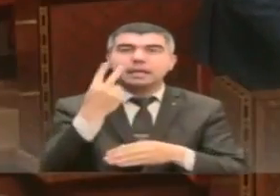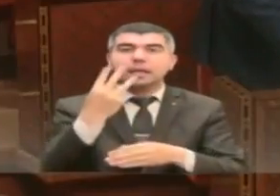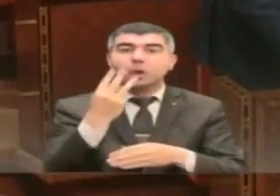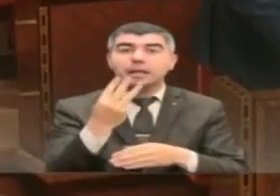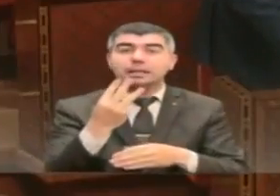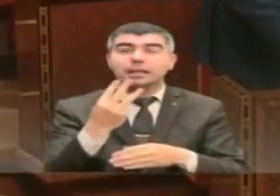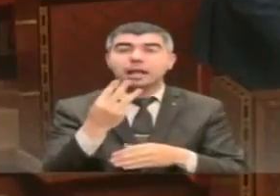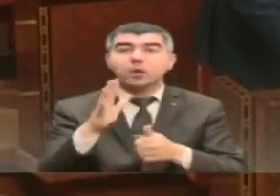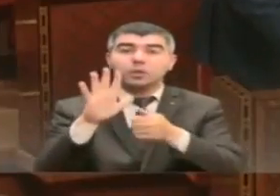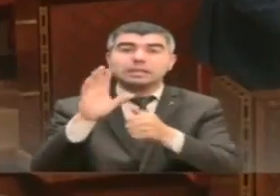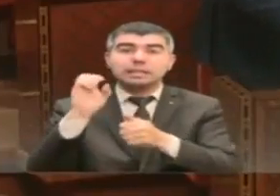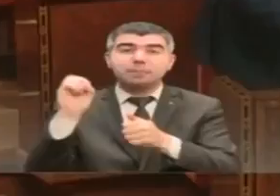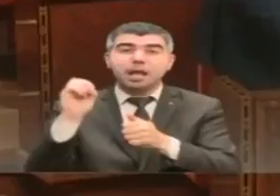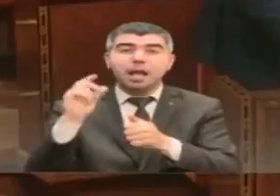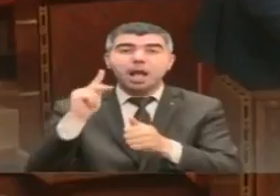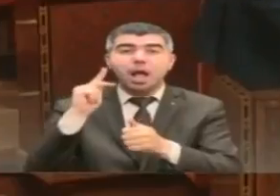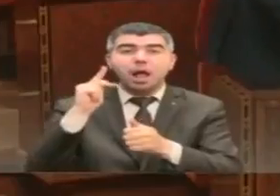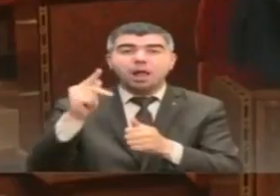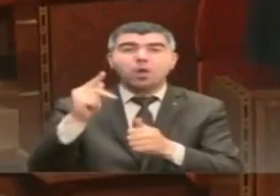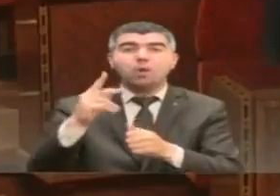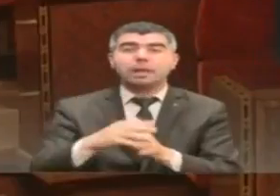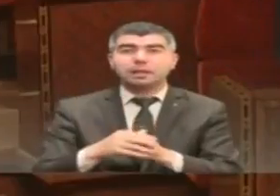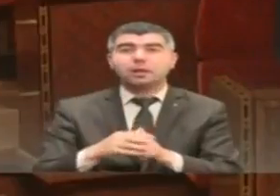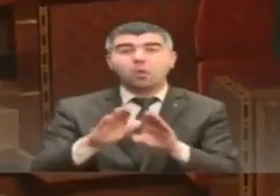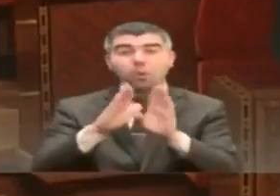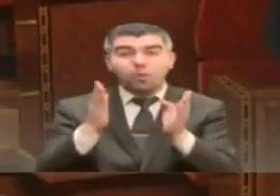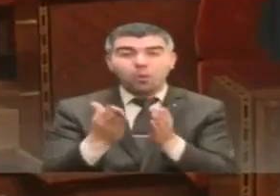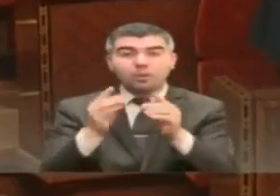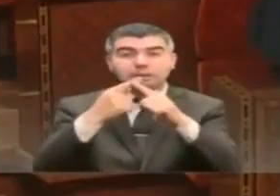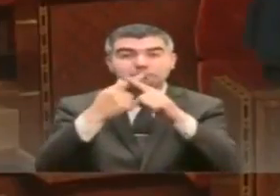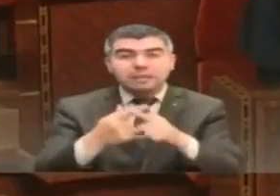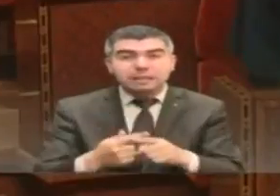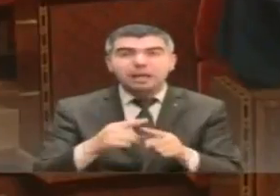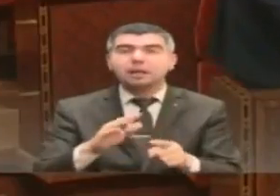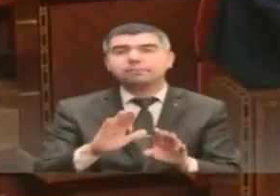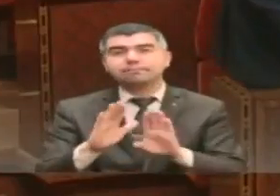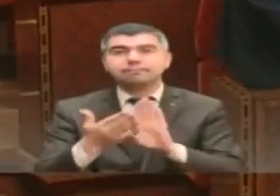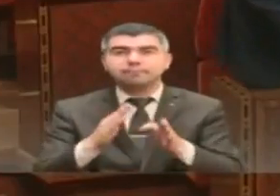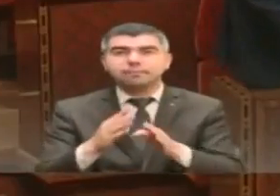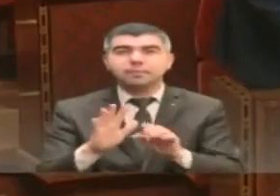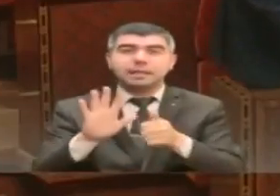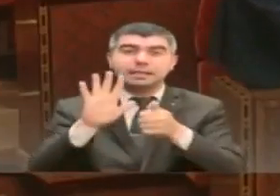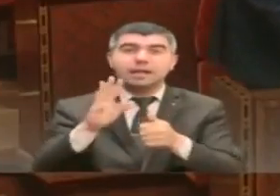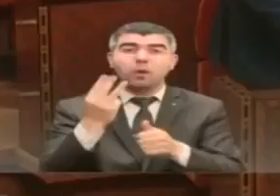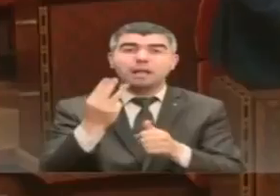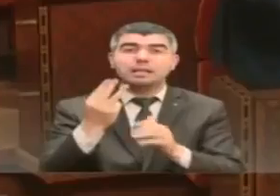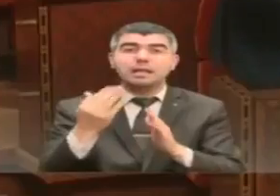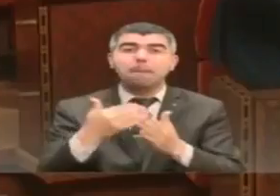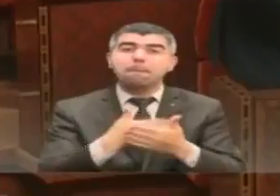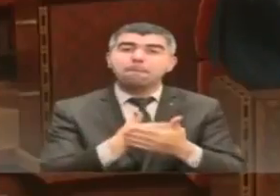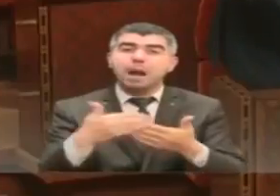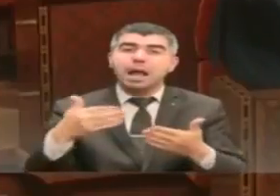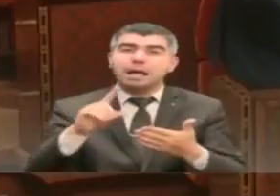32,600 كيلومتر من الطرق بكلفة إجمالية غادي تكون تقريبا حوالي 36 مليار ديال الدرهم، فيها